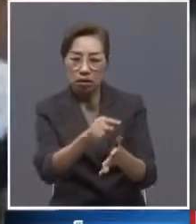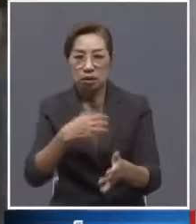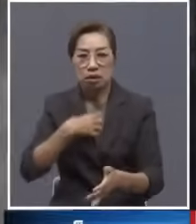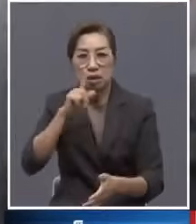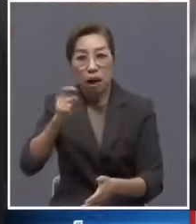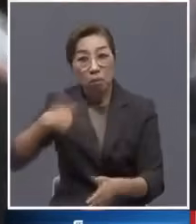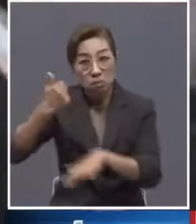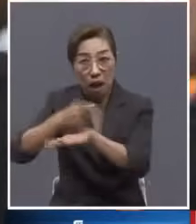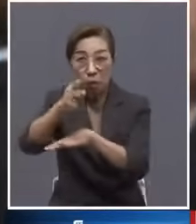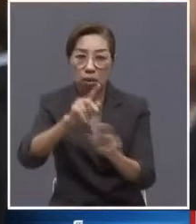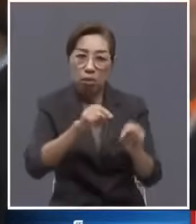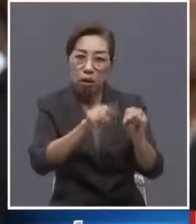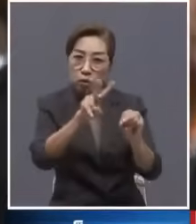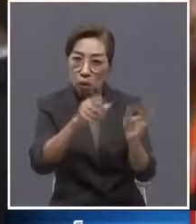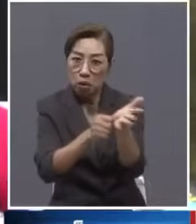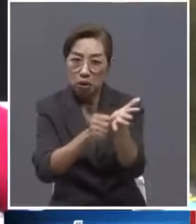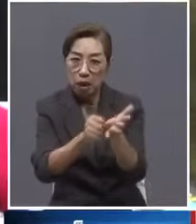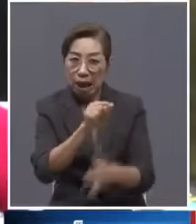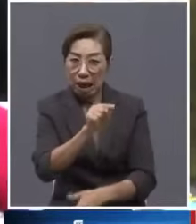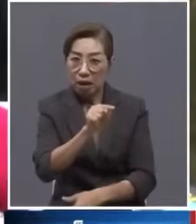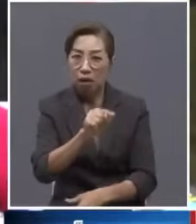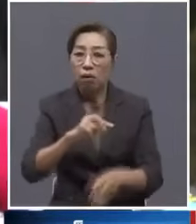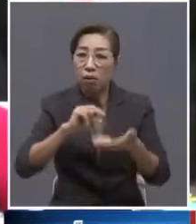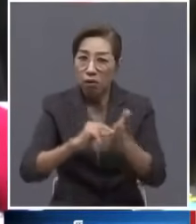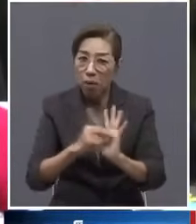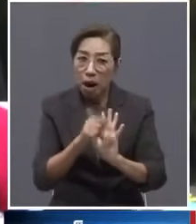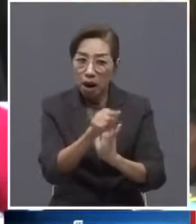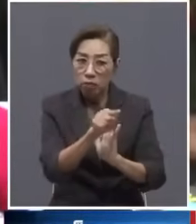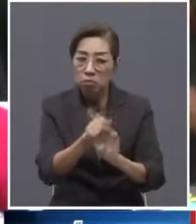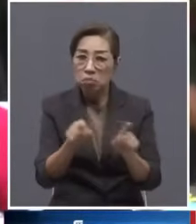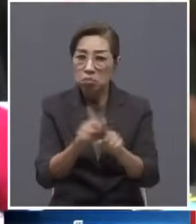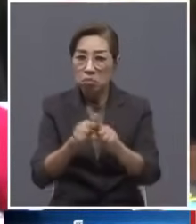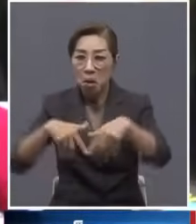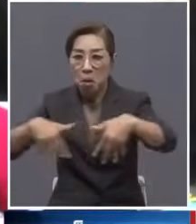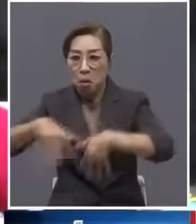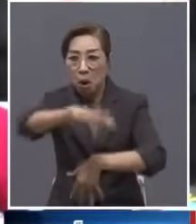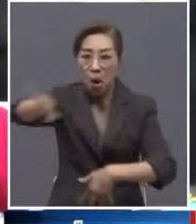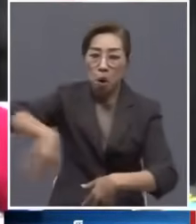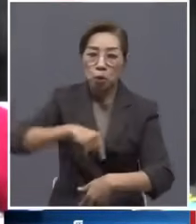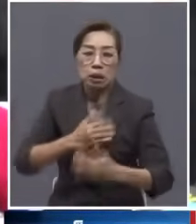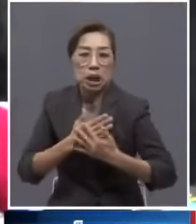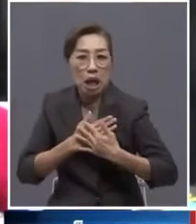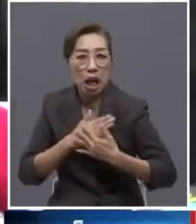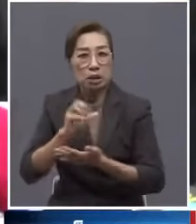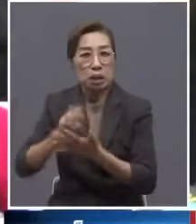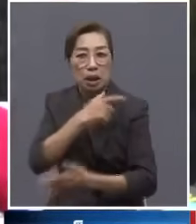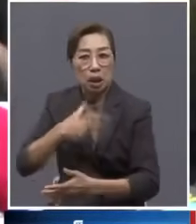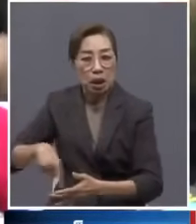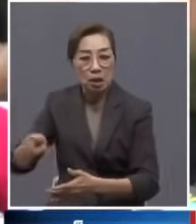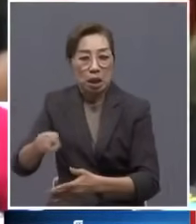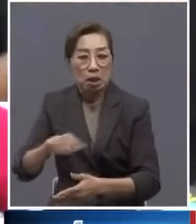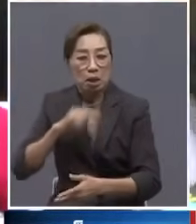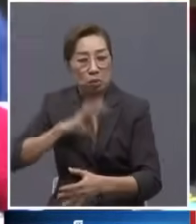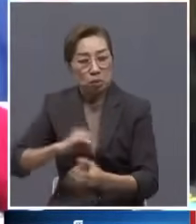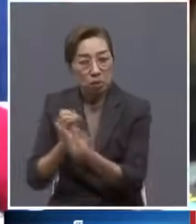ก่อนว่าการแก้ไขประมวลกฎหมายอาญามาตรา 112นั้นเนี่ยกระทบจิตใจพสกนิกรแต่ย้ำว่าไม่ได้คิดไกลไปถึงการ